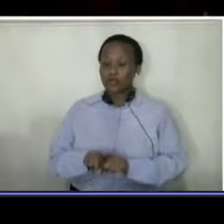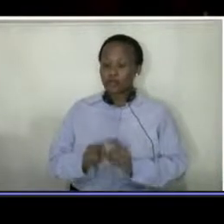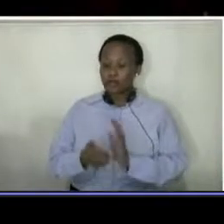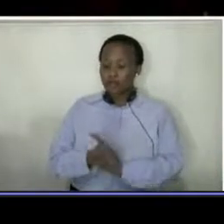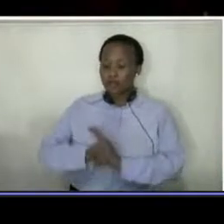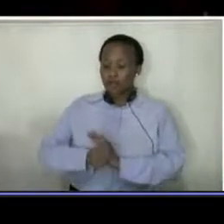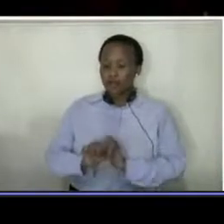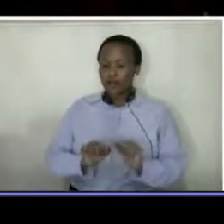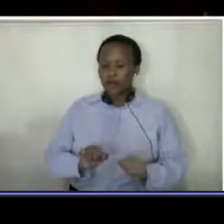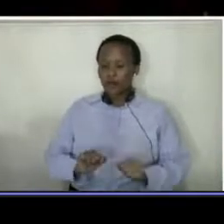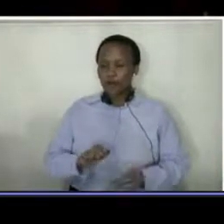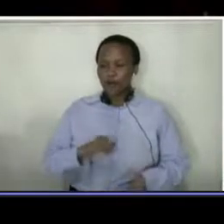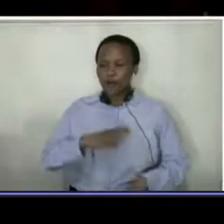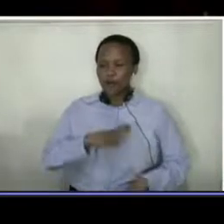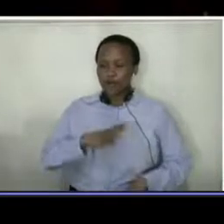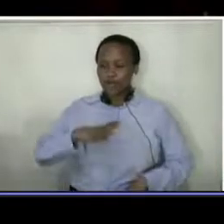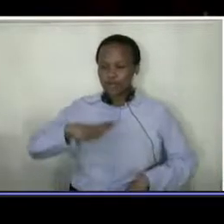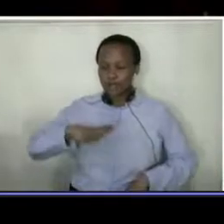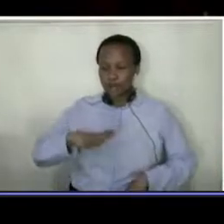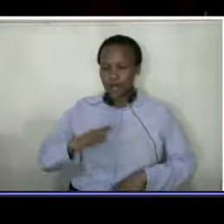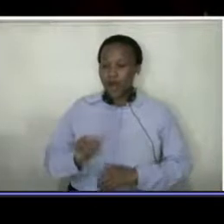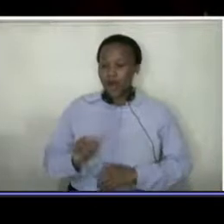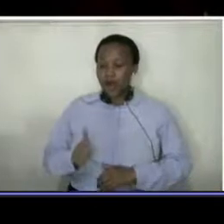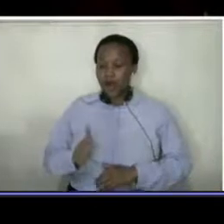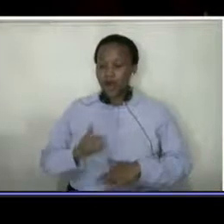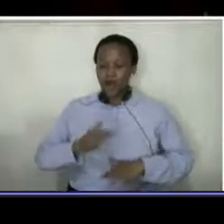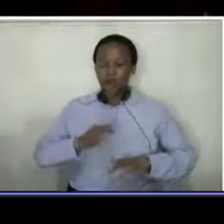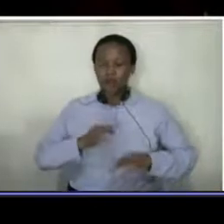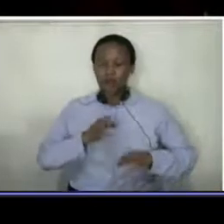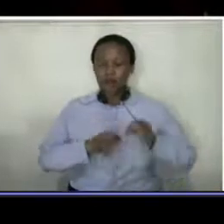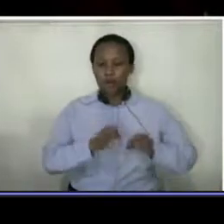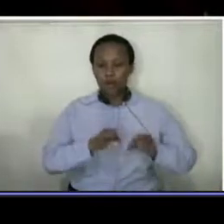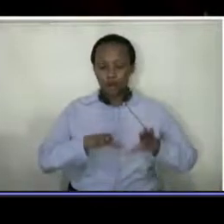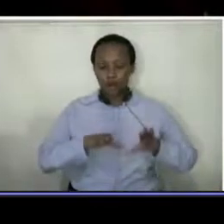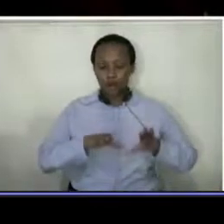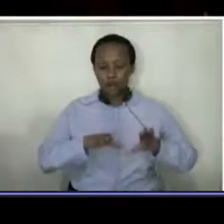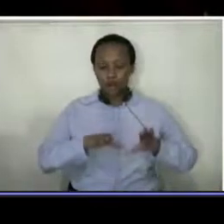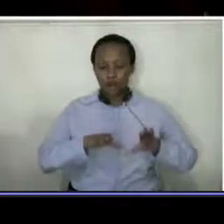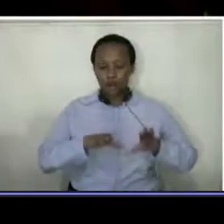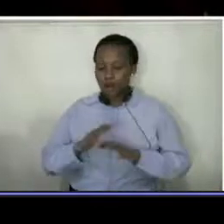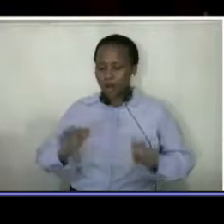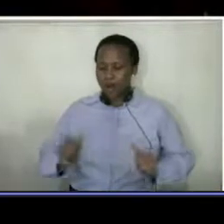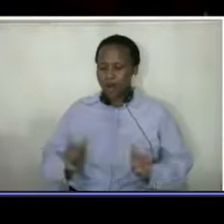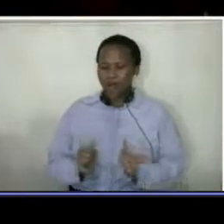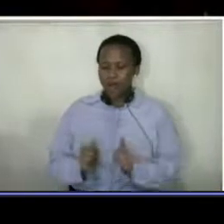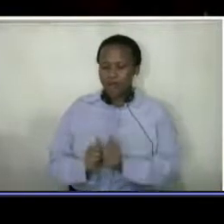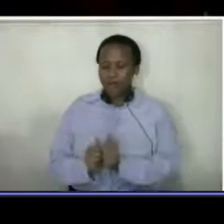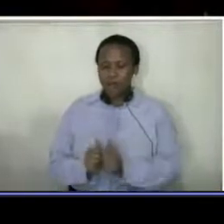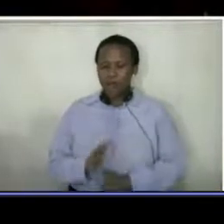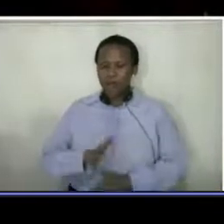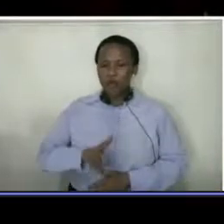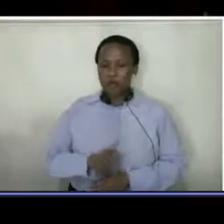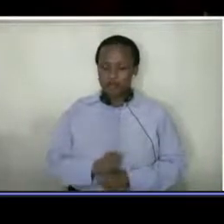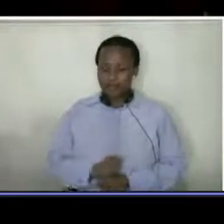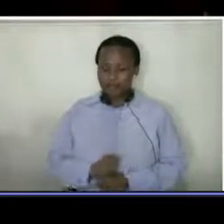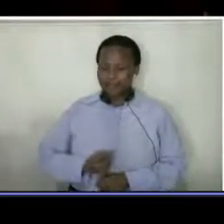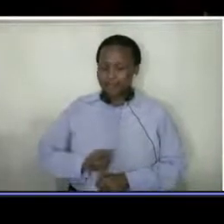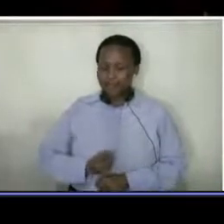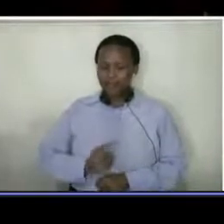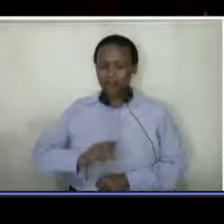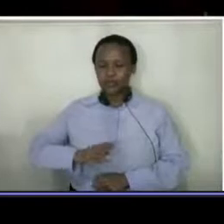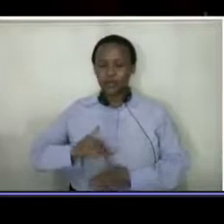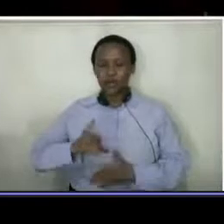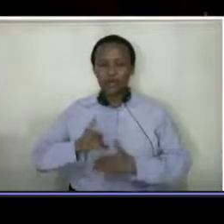kuzosiza ukugwema amacala nezimpi ezingenasidingo ezidalwa ogombela kwesabo ngenxa yokuntula ulwazi.